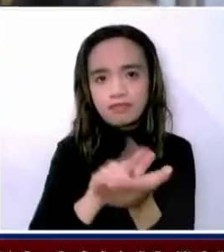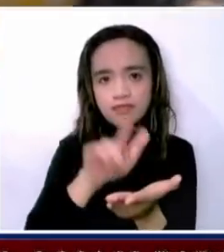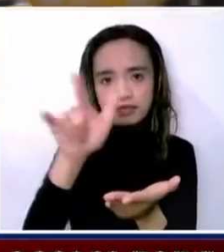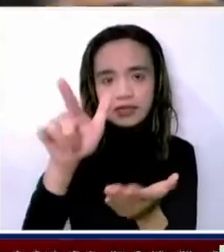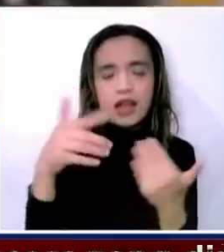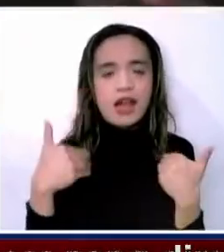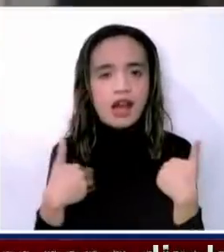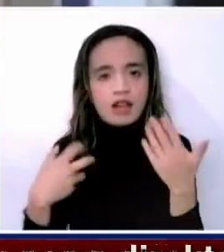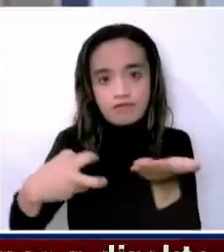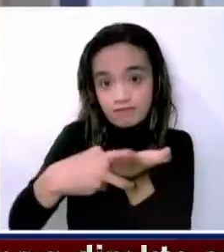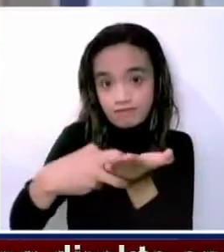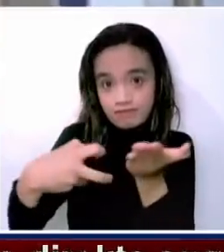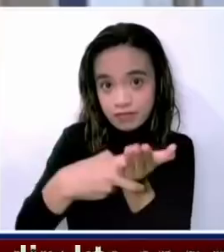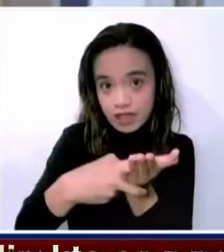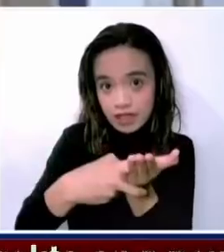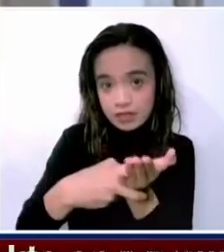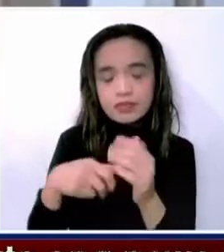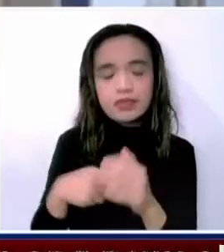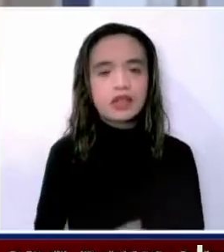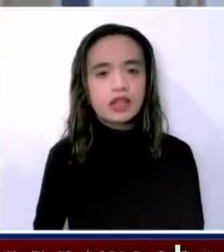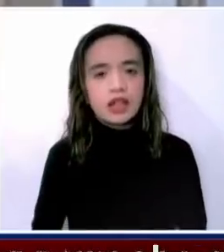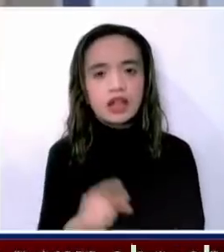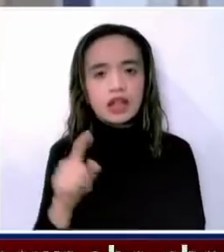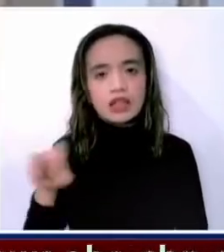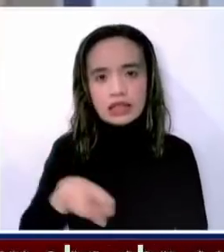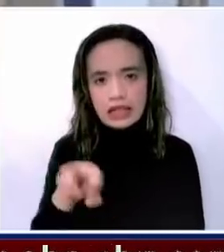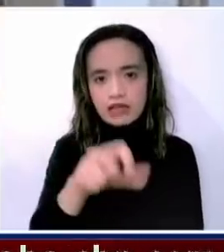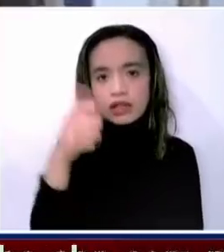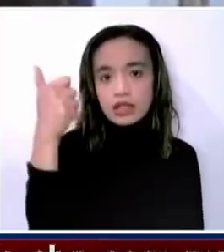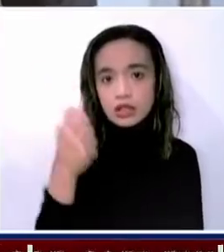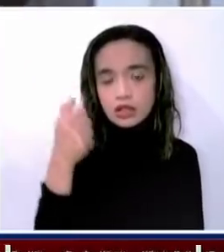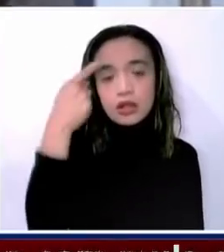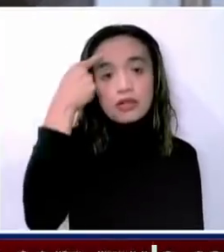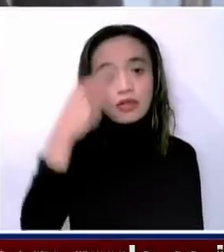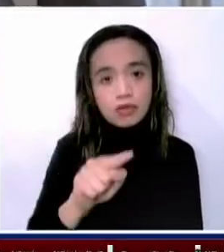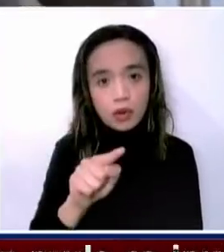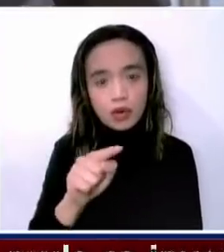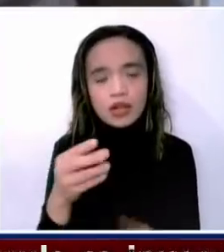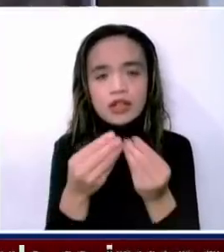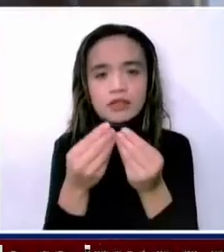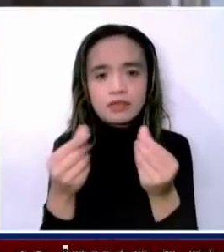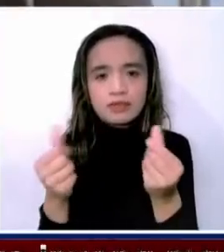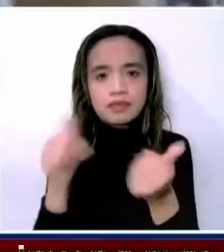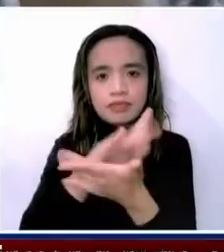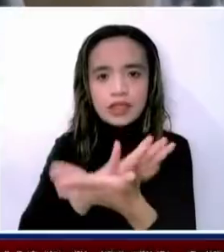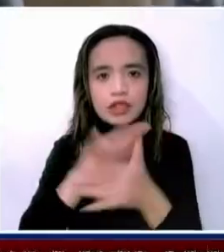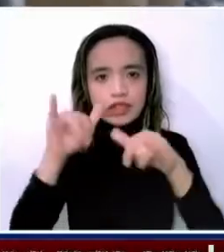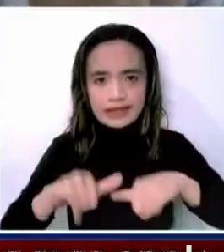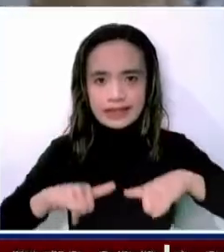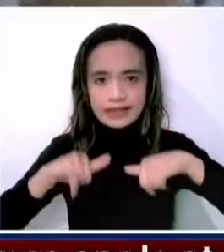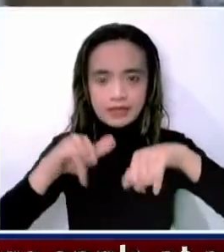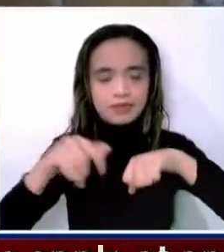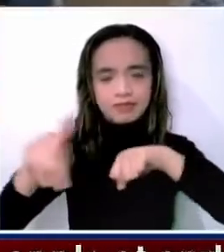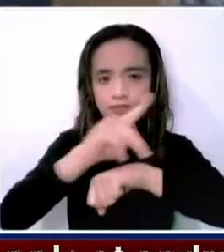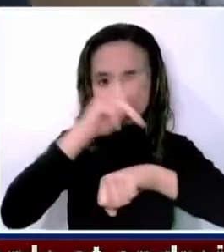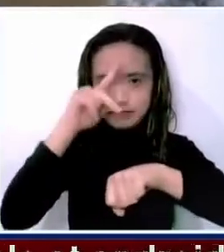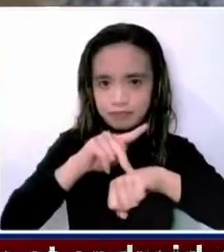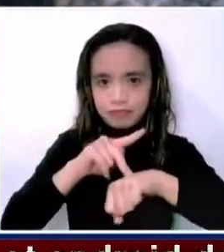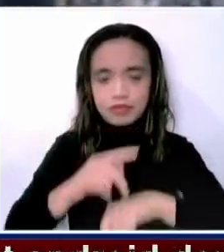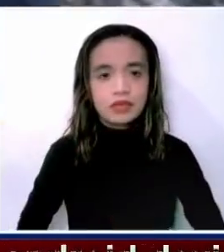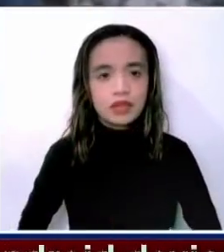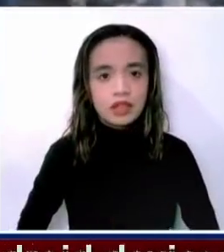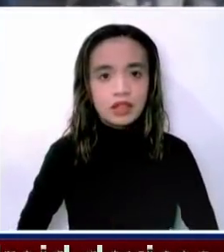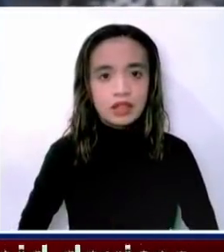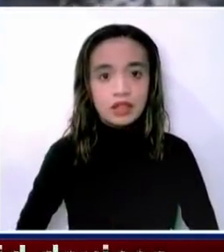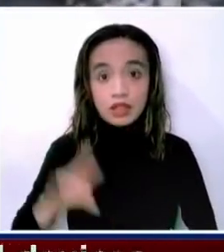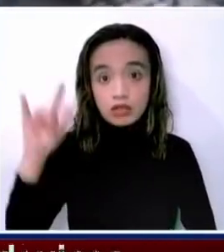ng Pilipinas at may travel insurance para sa COVID-19 treatment habang nasa bansa. Walang quarantine ang